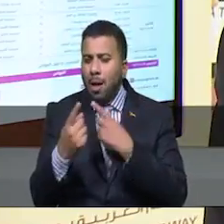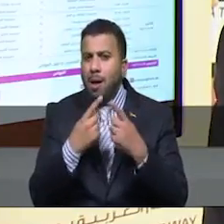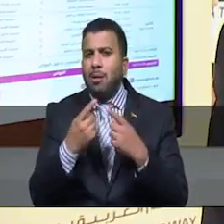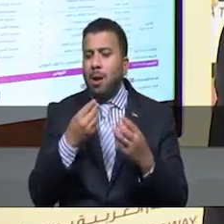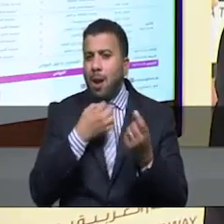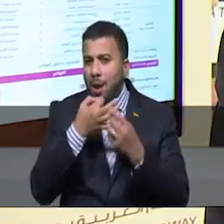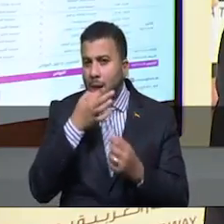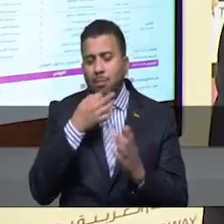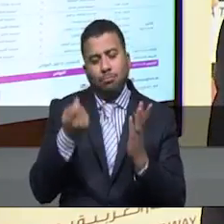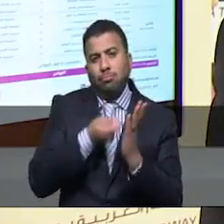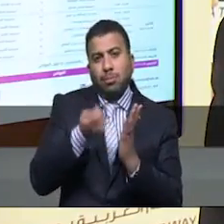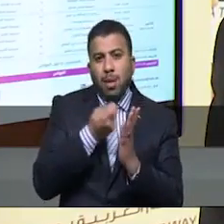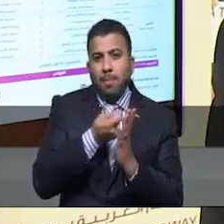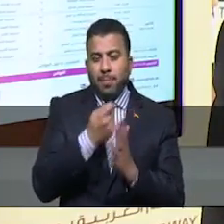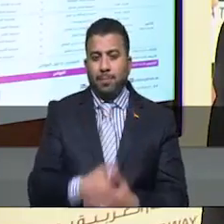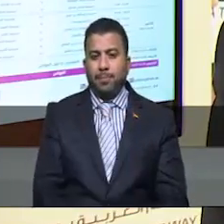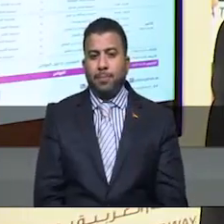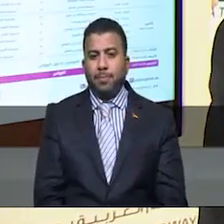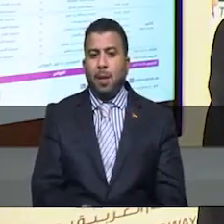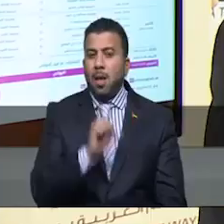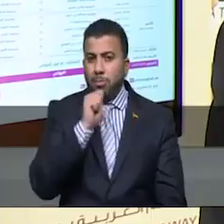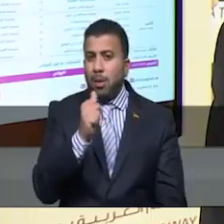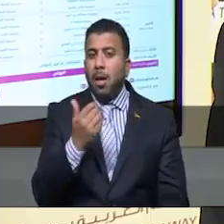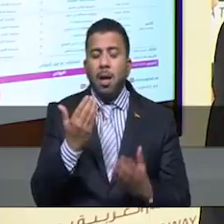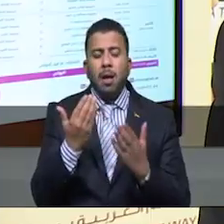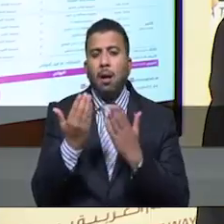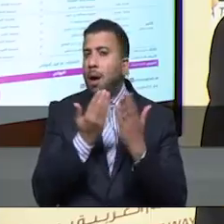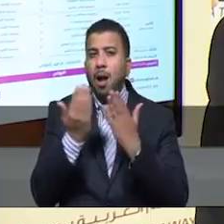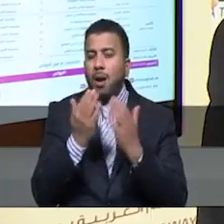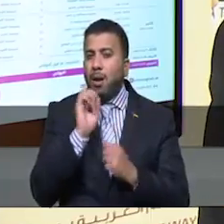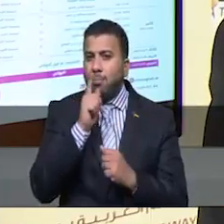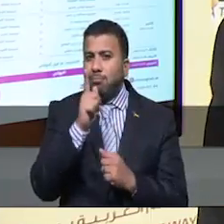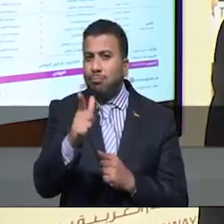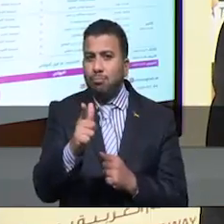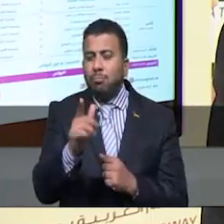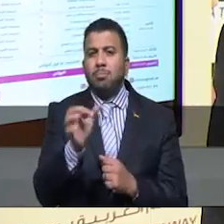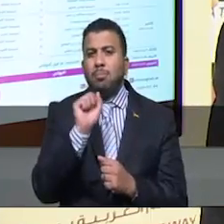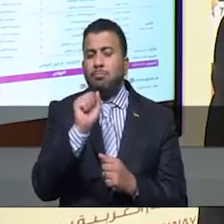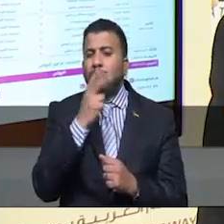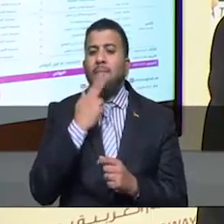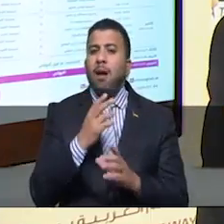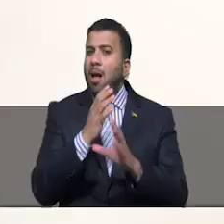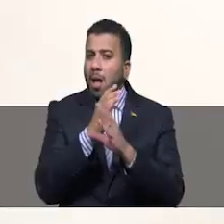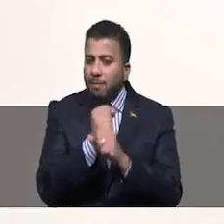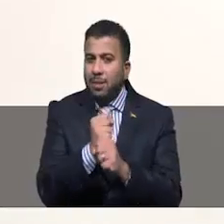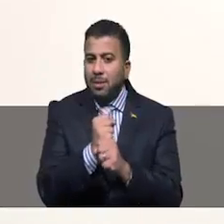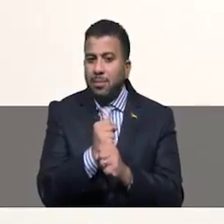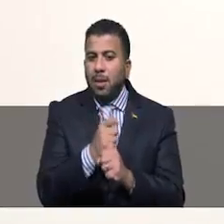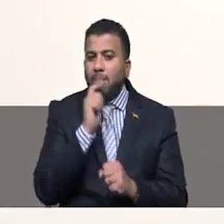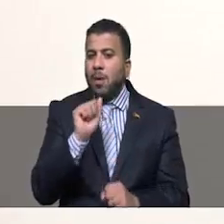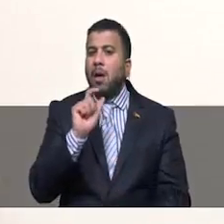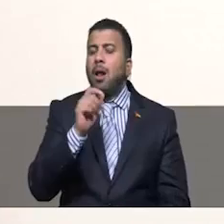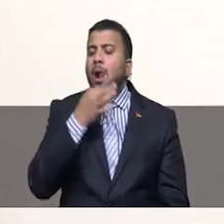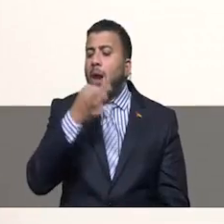والقراءة والكتابة من خلال قراءة الطالب، من خلال حرصه على الضبط السليم، من خلال